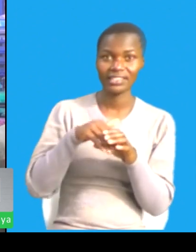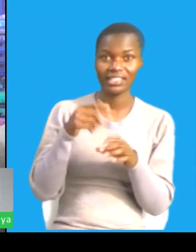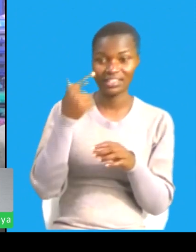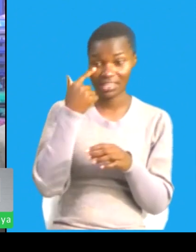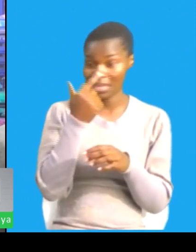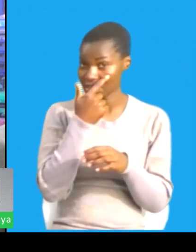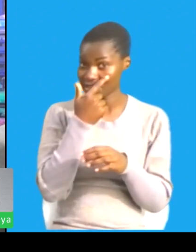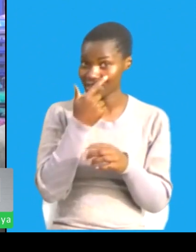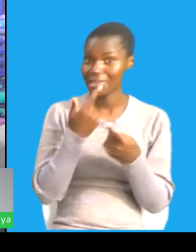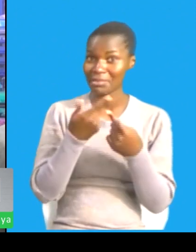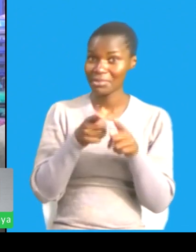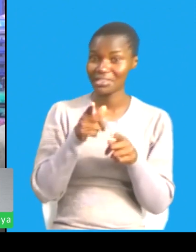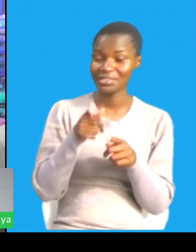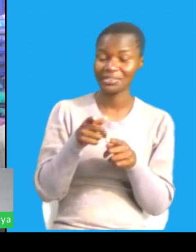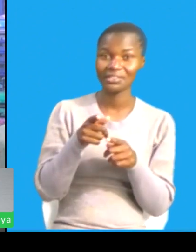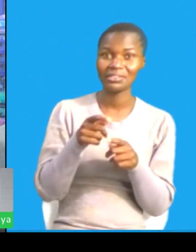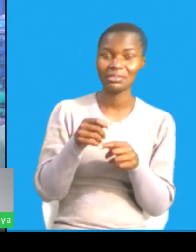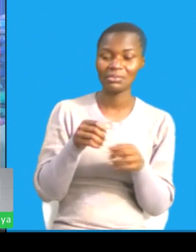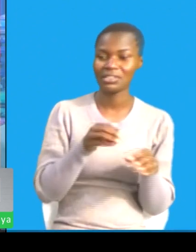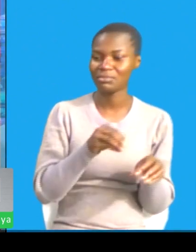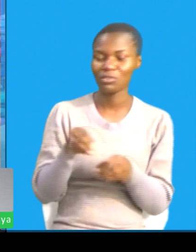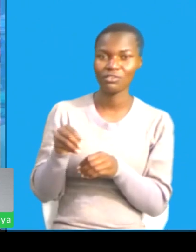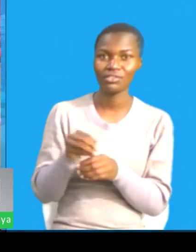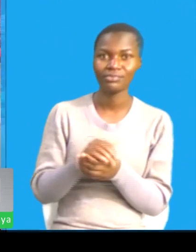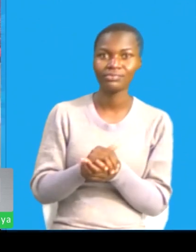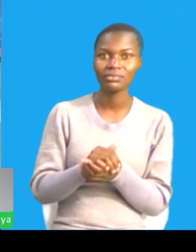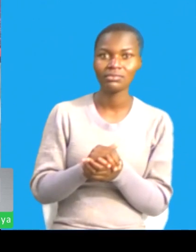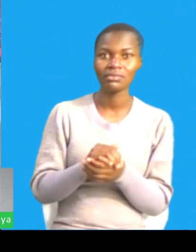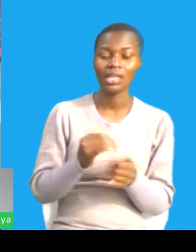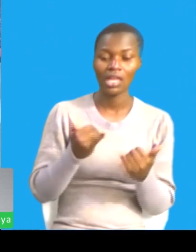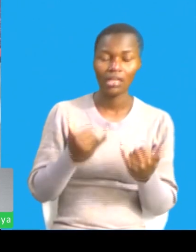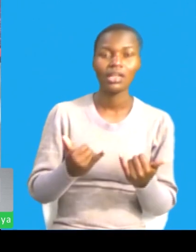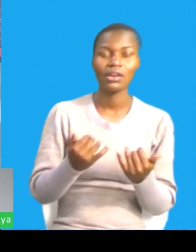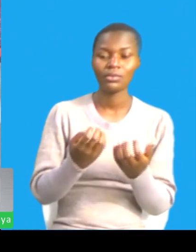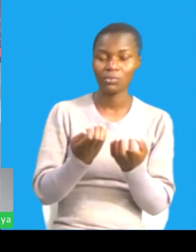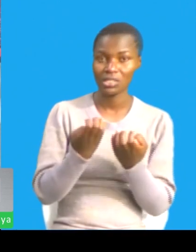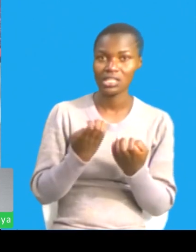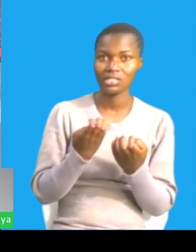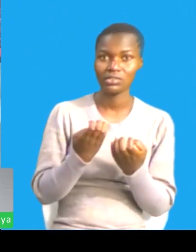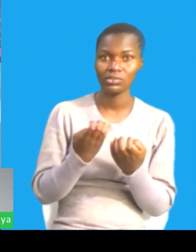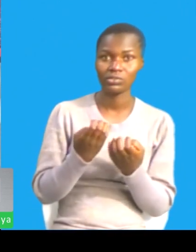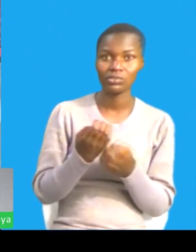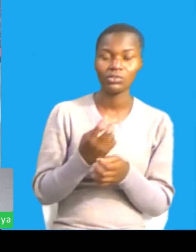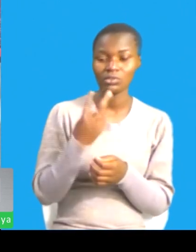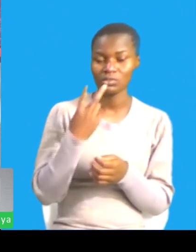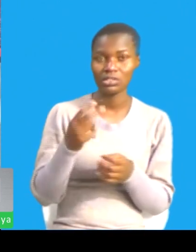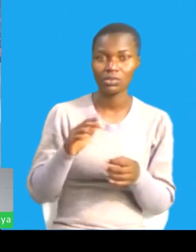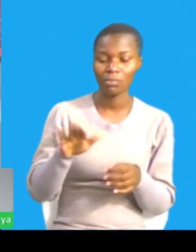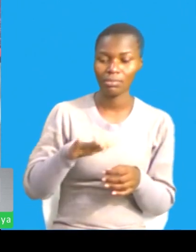lakini sasa John itabidi tukupeleke hivi. Yes. Sasa we need to look at a demo where you participate. I'm told